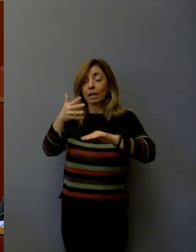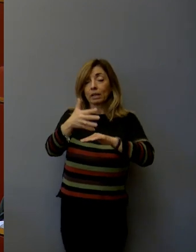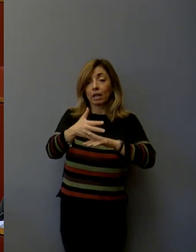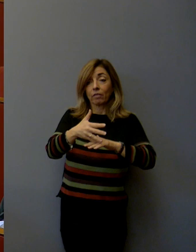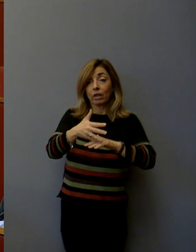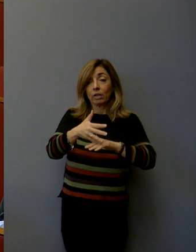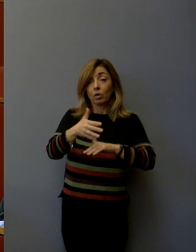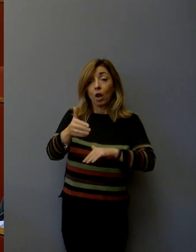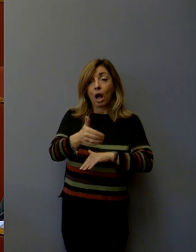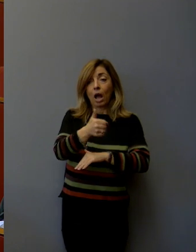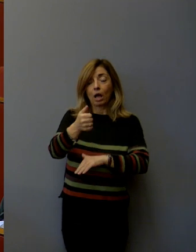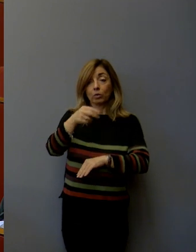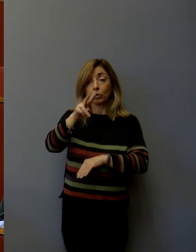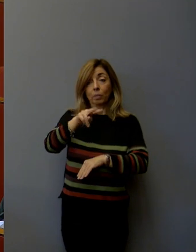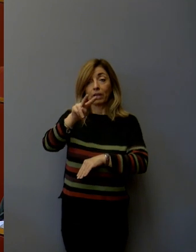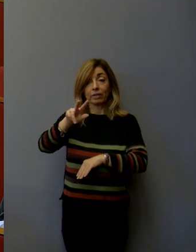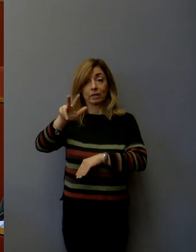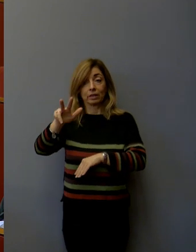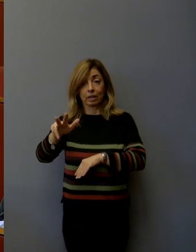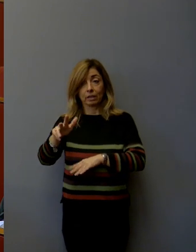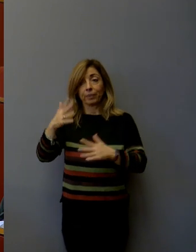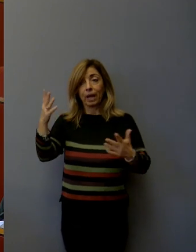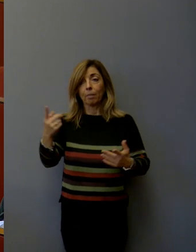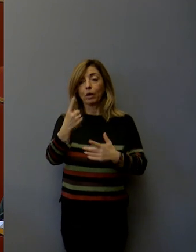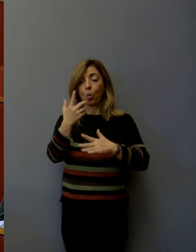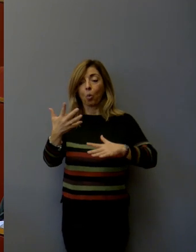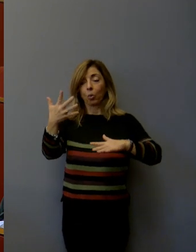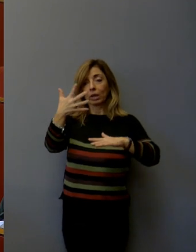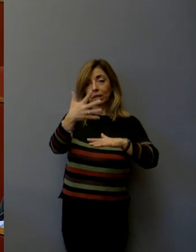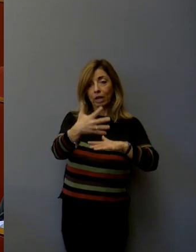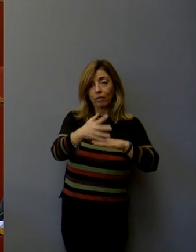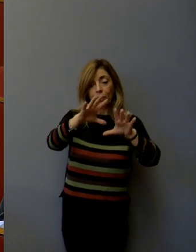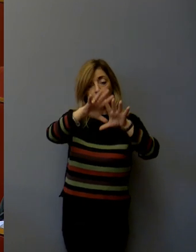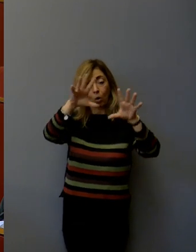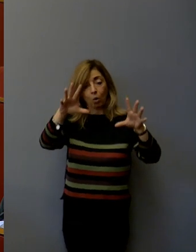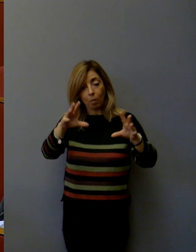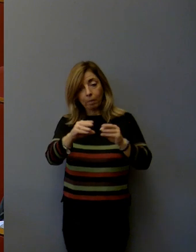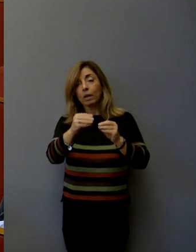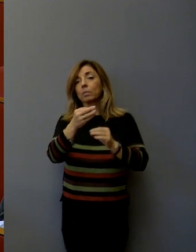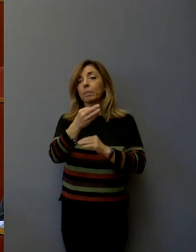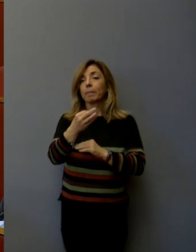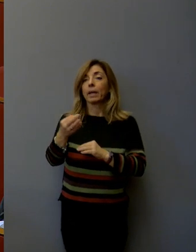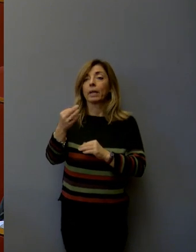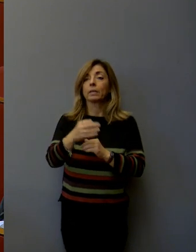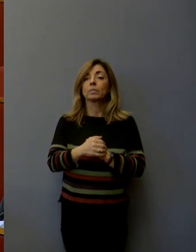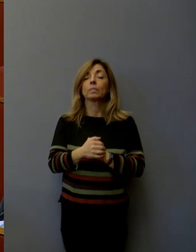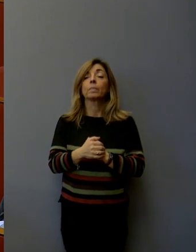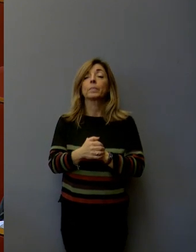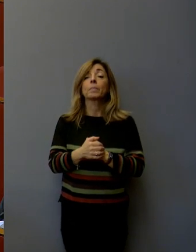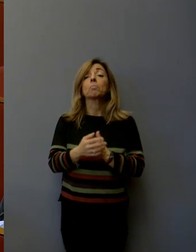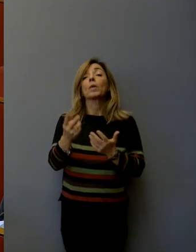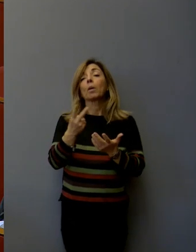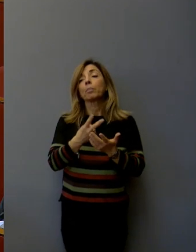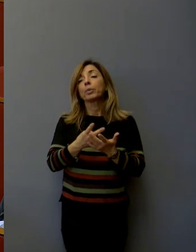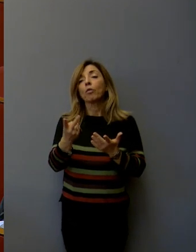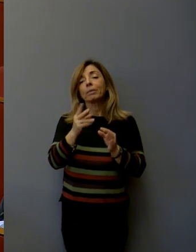almeno Facciamone uno facciamolo bene E facciamolo completo così proviamo a dare un senso di cura